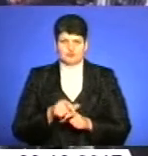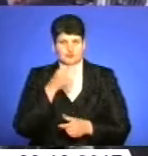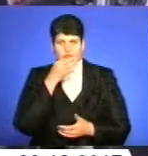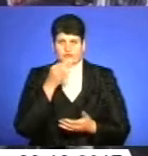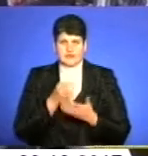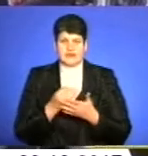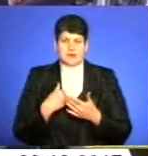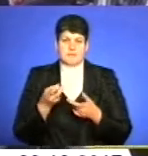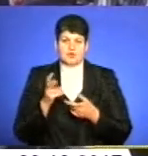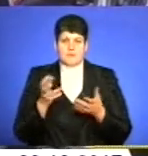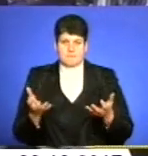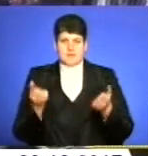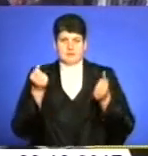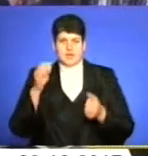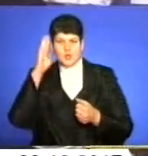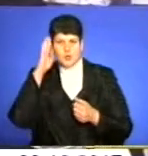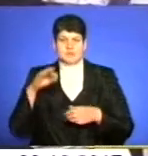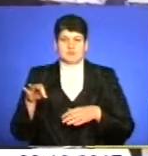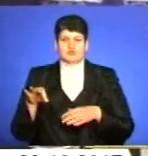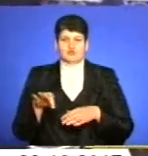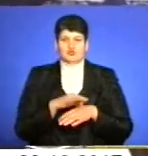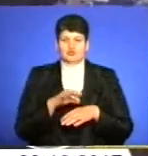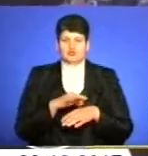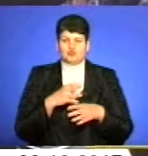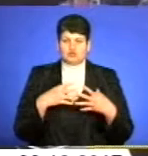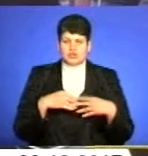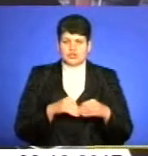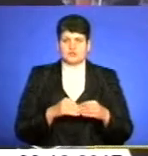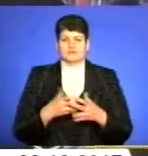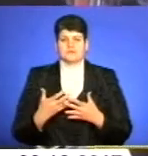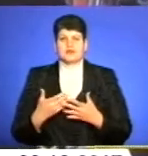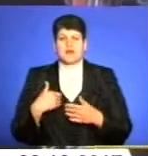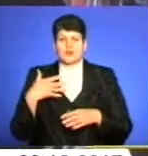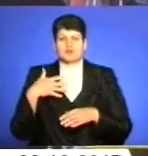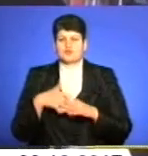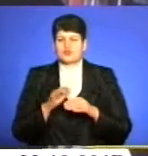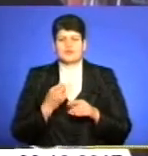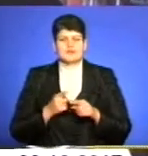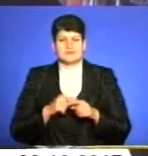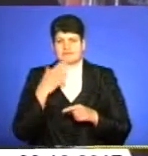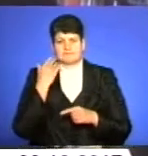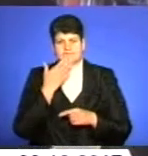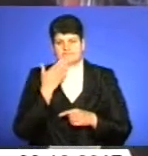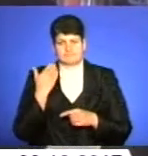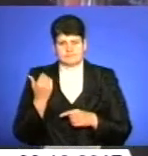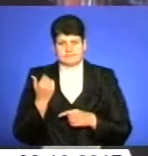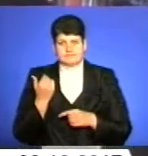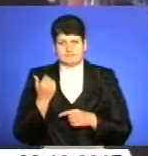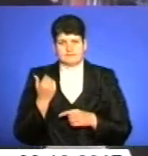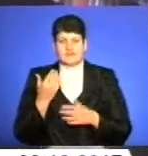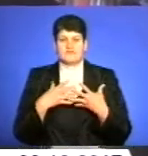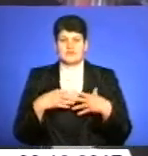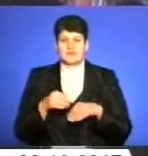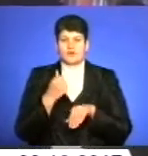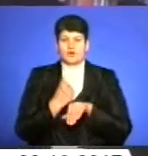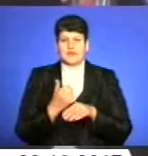Я прийшов підтримати хлопця, дружину, сім'ю. Ні, я не відмовляв, я всіляко її підтримував. Я розумію, що це нелегка робота, але в сім'ї